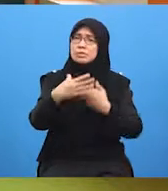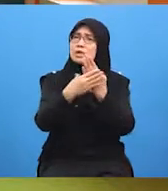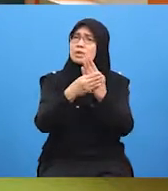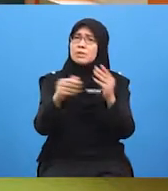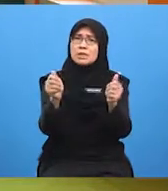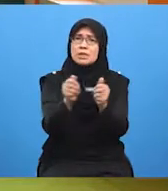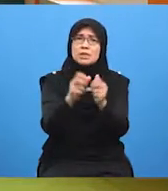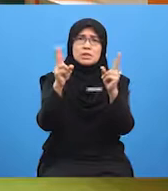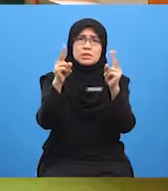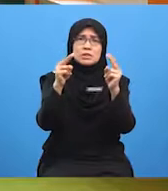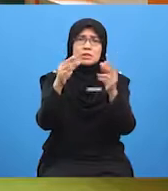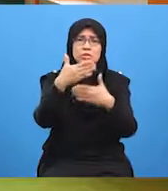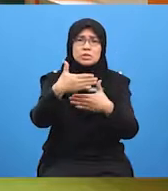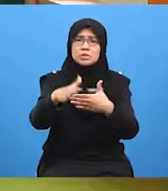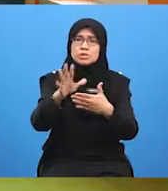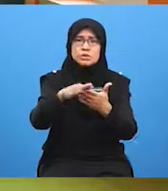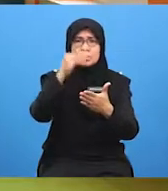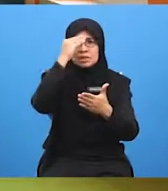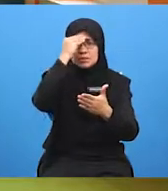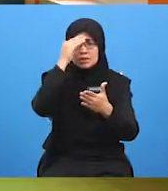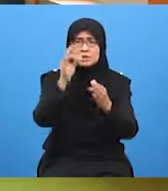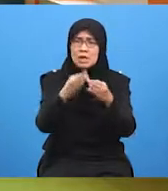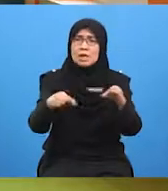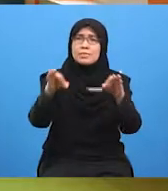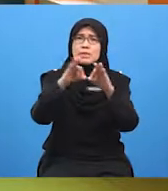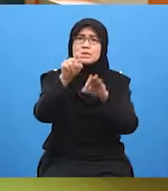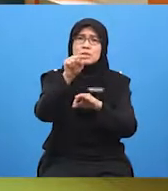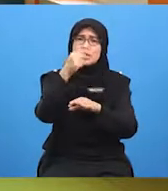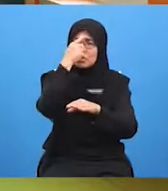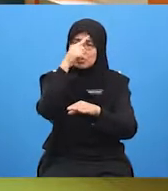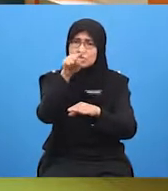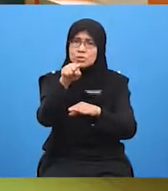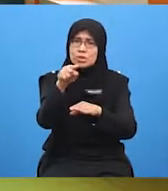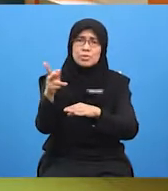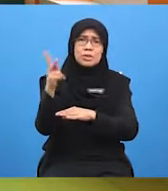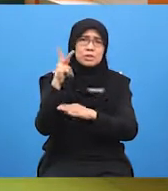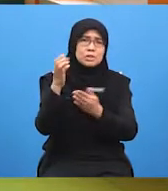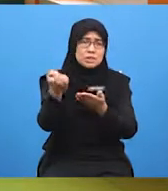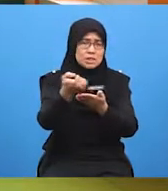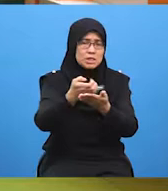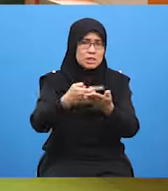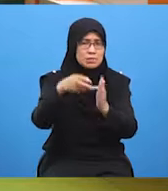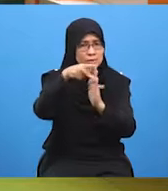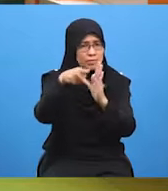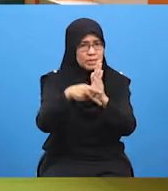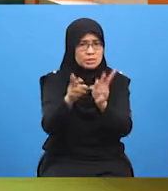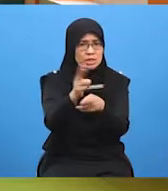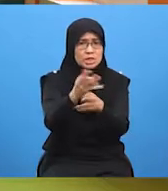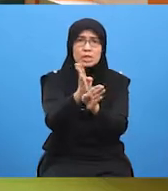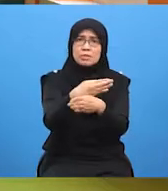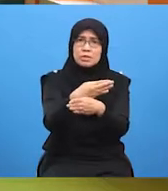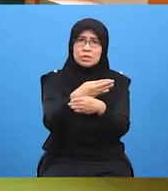yang telah dipelajari sebelum ini. Sangat penting untuk kamu menguasai elemen, prinsip reka